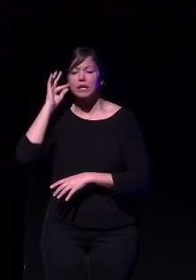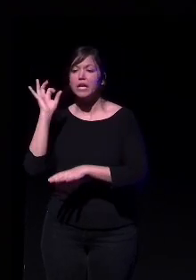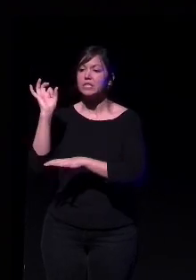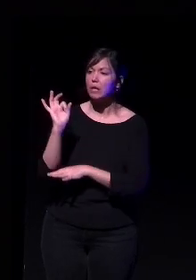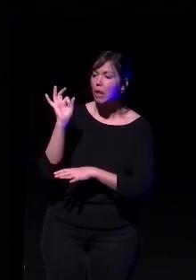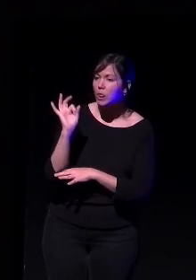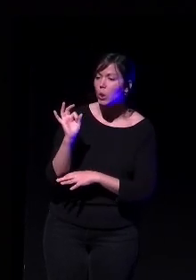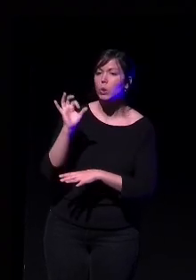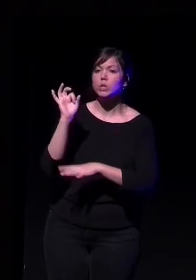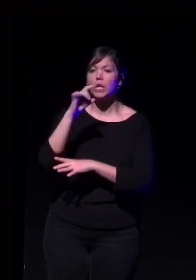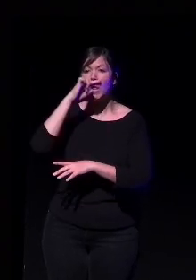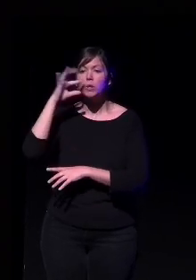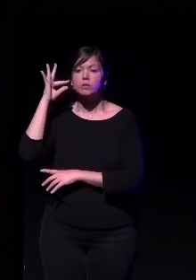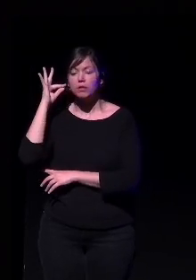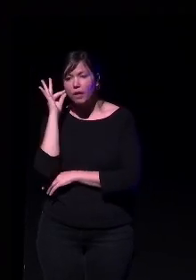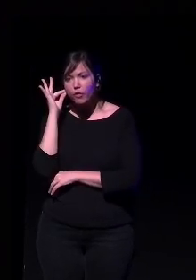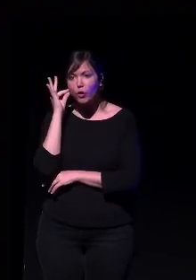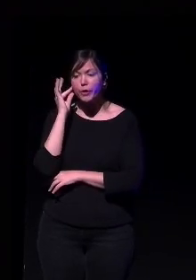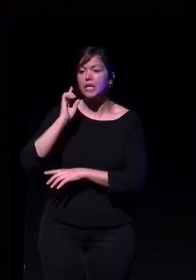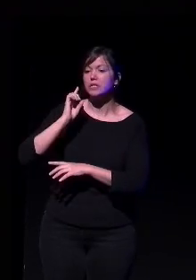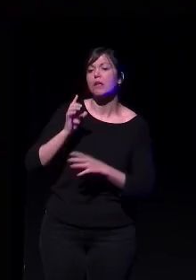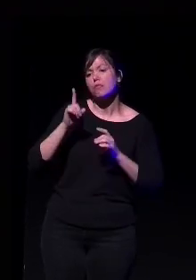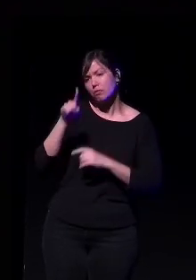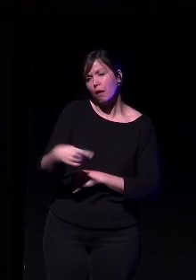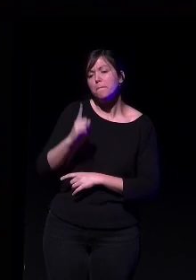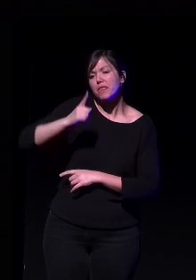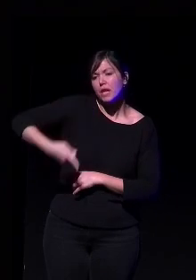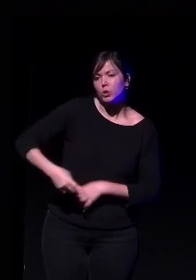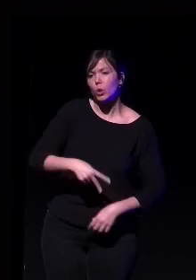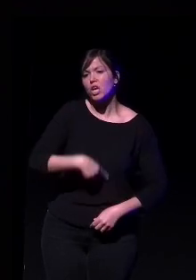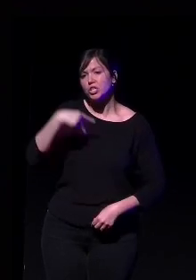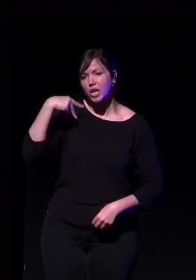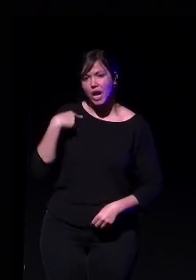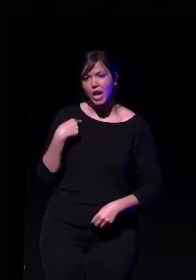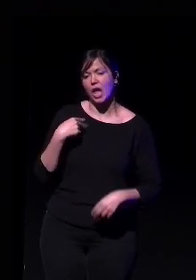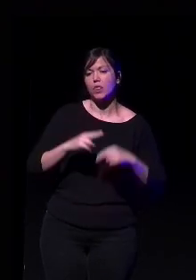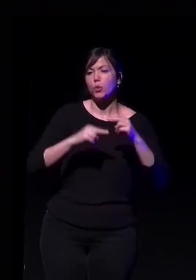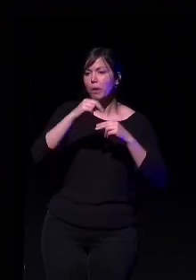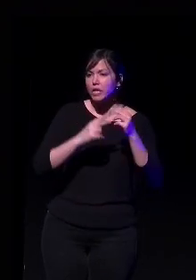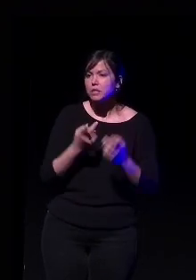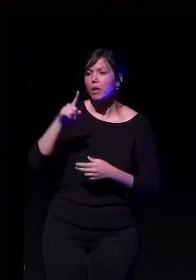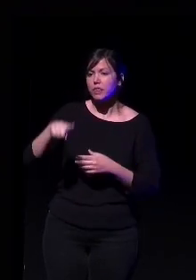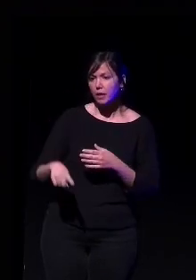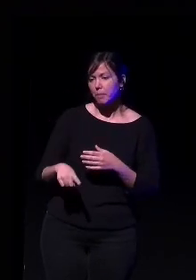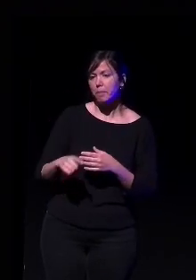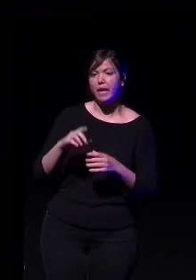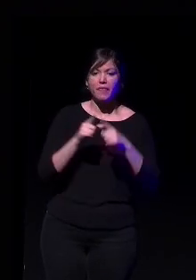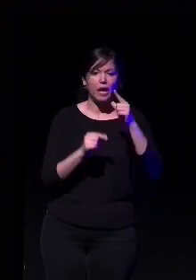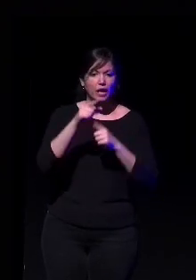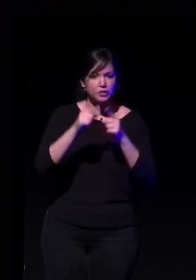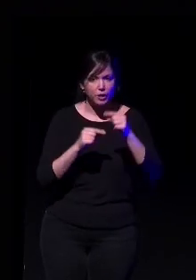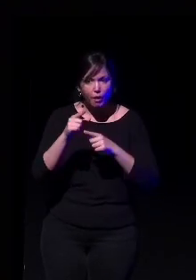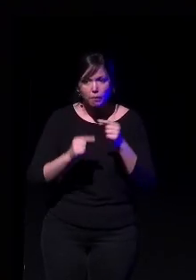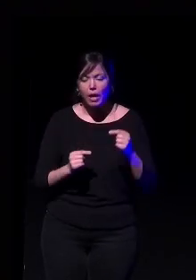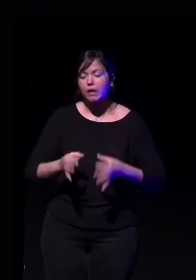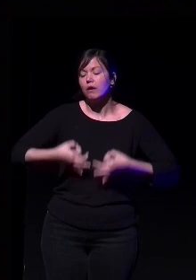senadors i senadores, evidentment la directora general d'Urbanisme, la gent de CaixaBank,